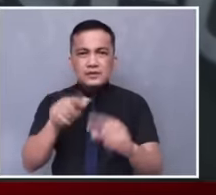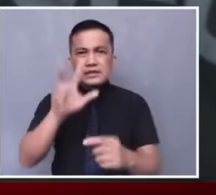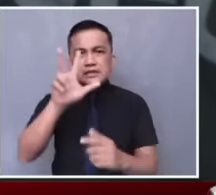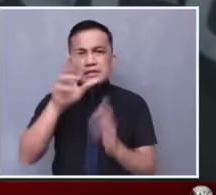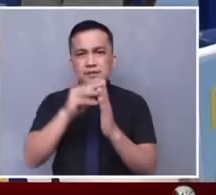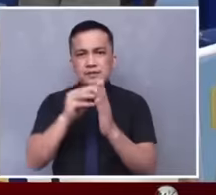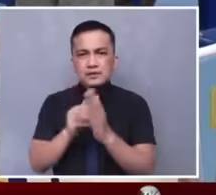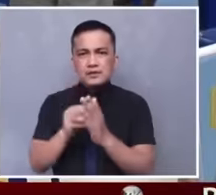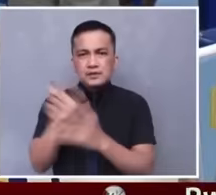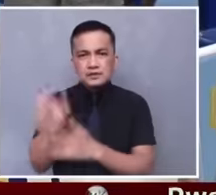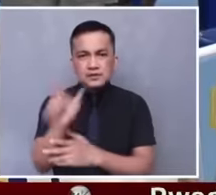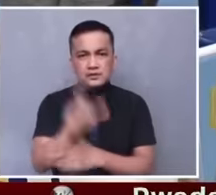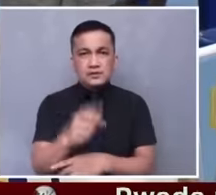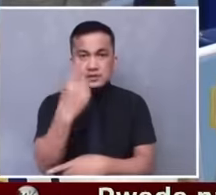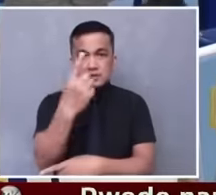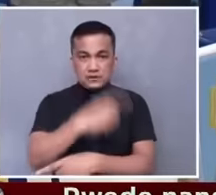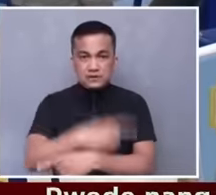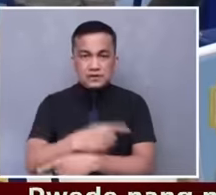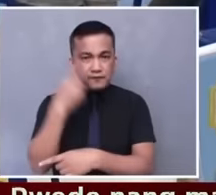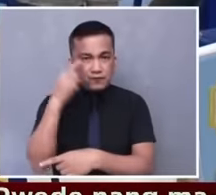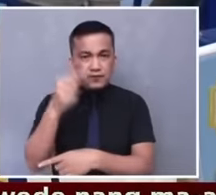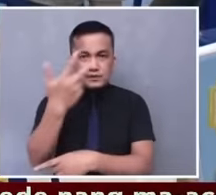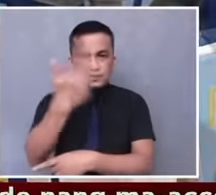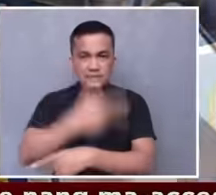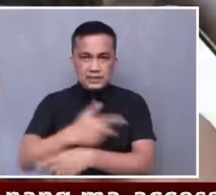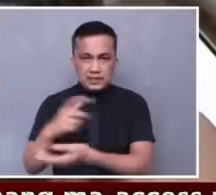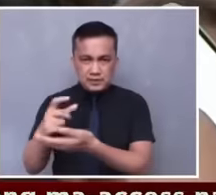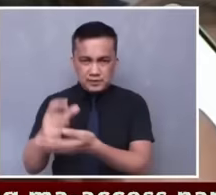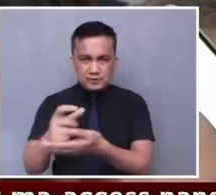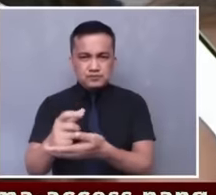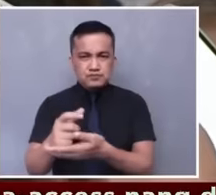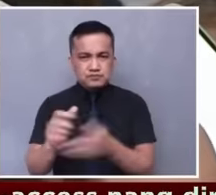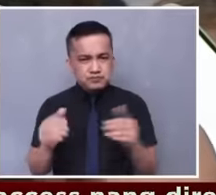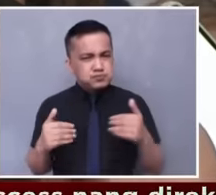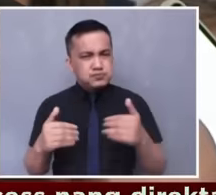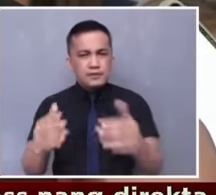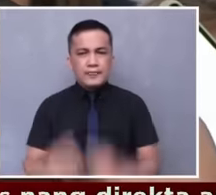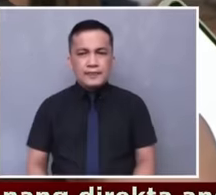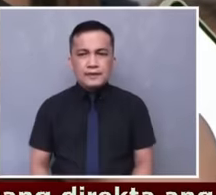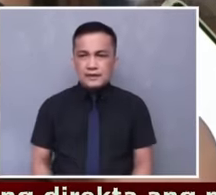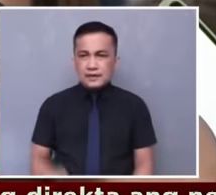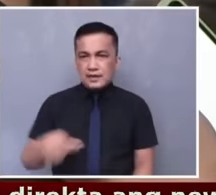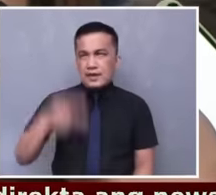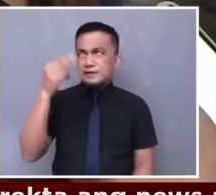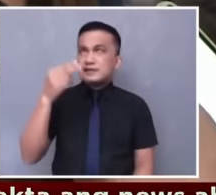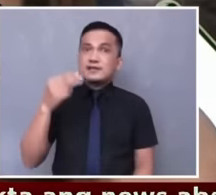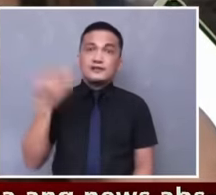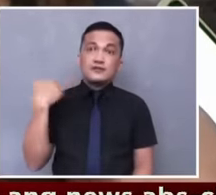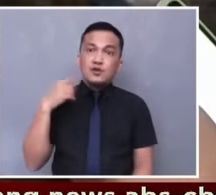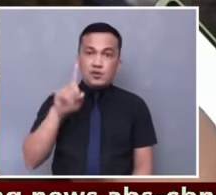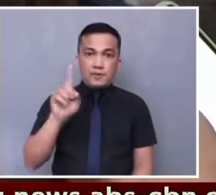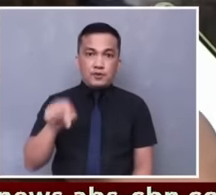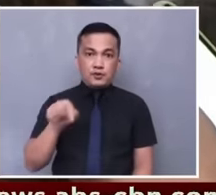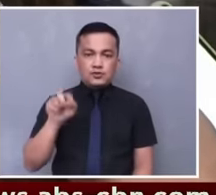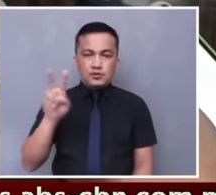individual kada araw para sa 3-day vaccination drive. Ang pinakaayos lang natin is 1.2 and we were able to double